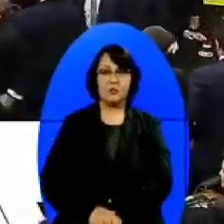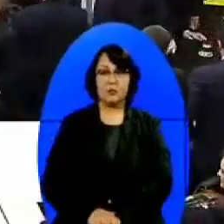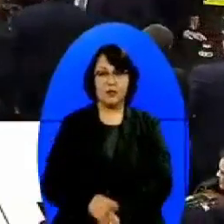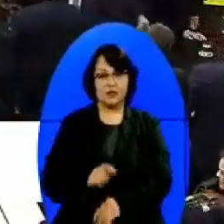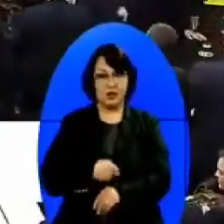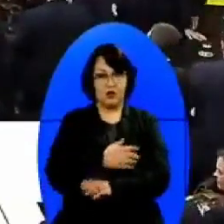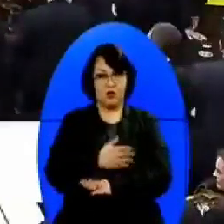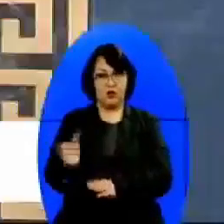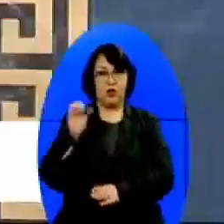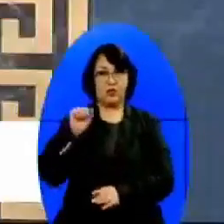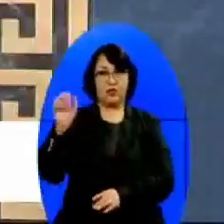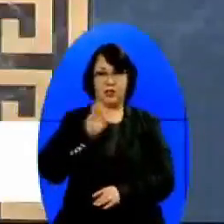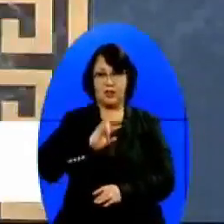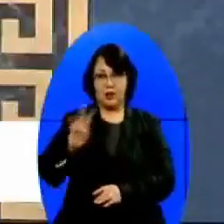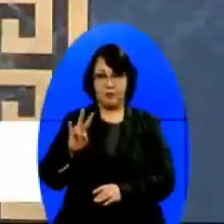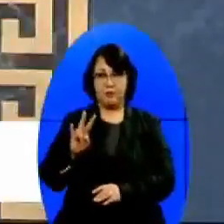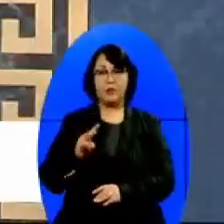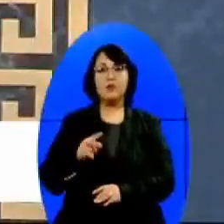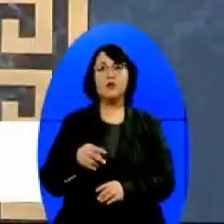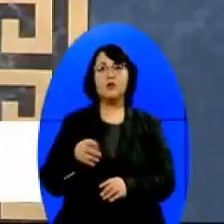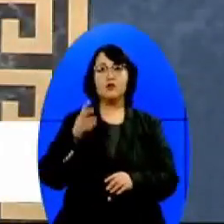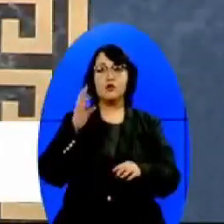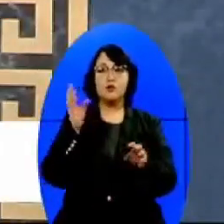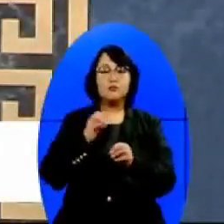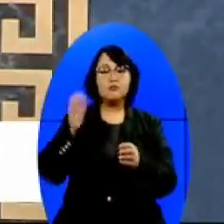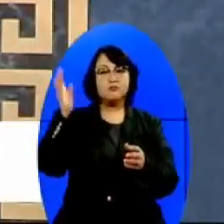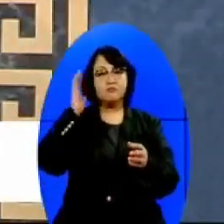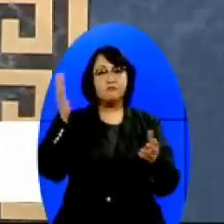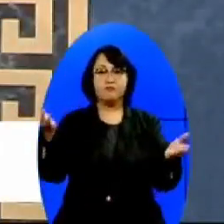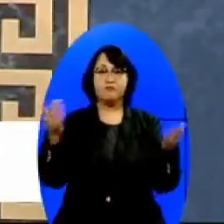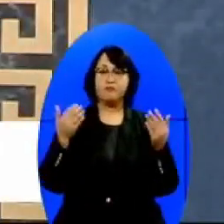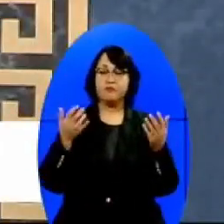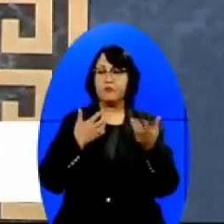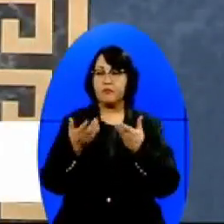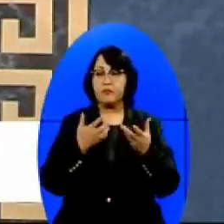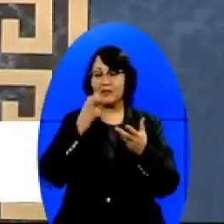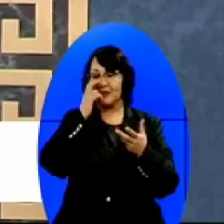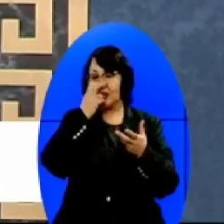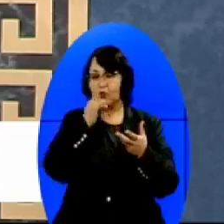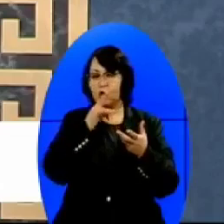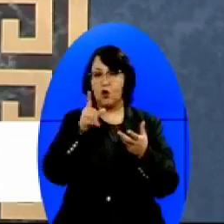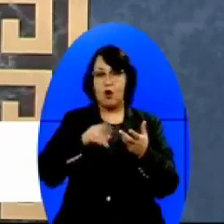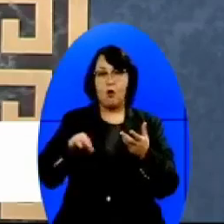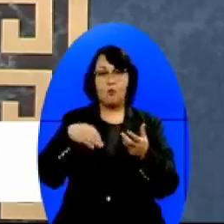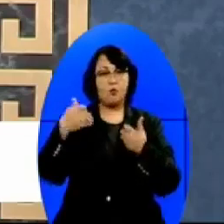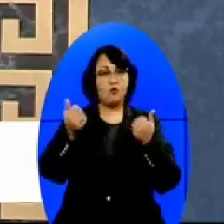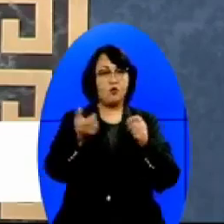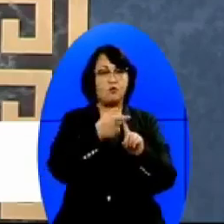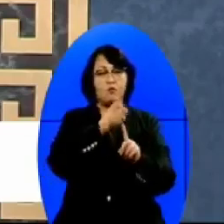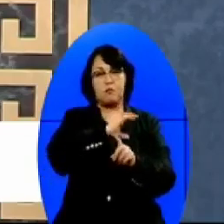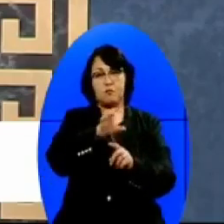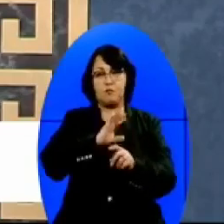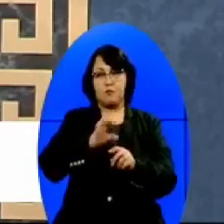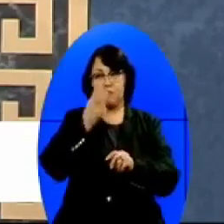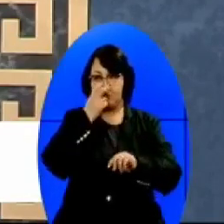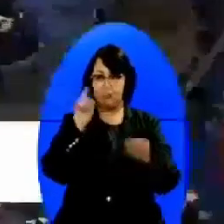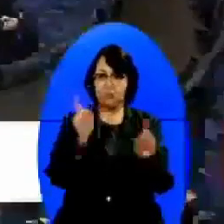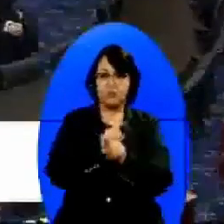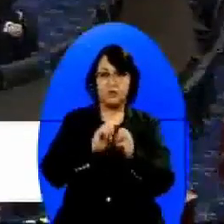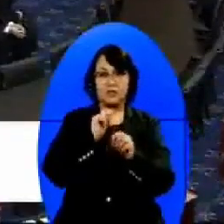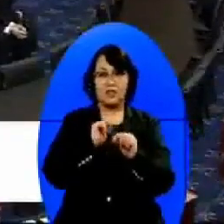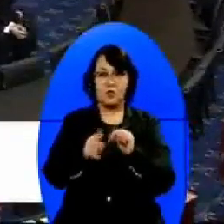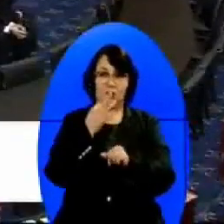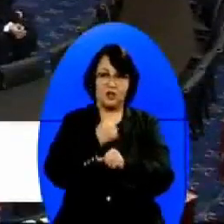үүнээс хойш ардчлан намынхан хэд хэдэн үе шаттай сонсголыг явуулж тагнуулын хороо болон бусад холбогдох байгууллагуудад мөн мөрдөн шалгах